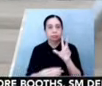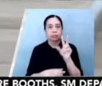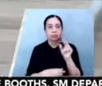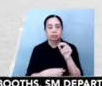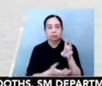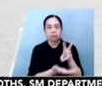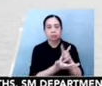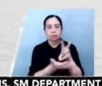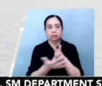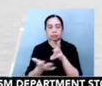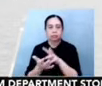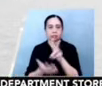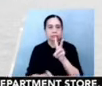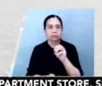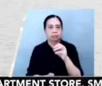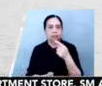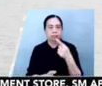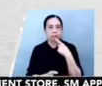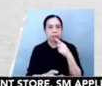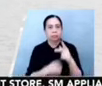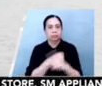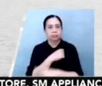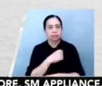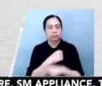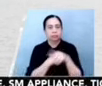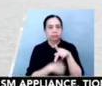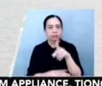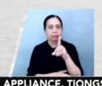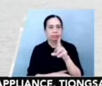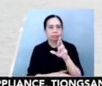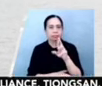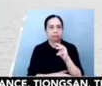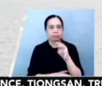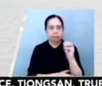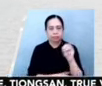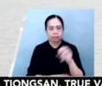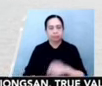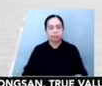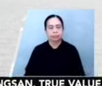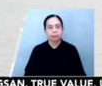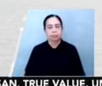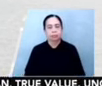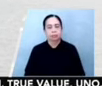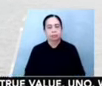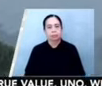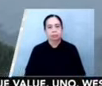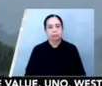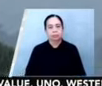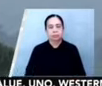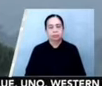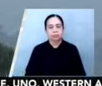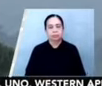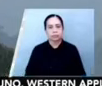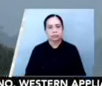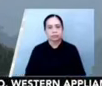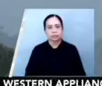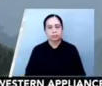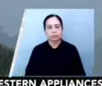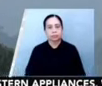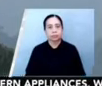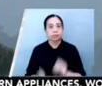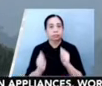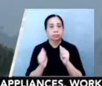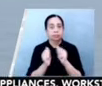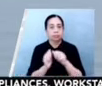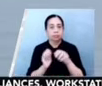vag batay sa Tala ng provincial Disaster Risk reduction Management Office o pdrrmo Batangas kabilang sa mga ito ang mga